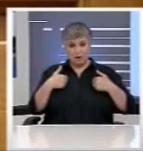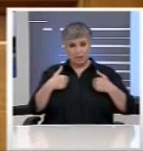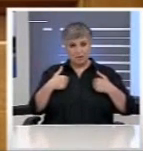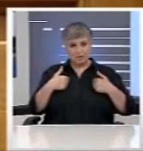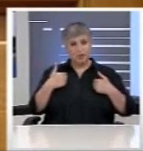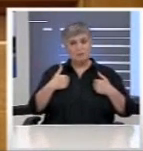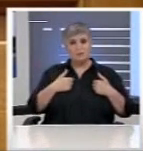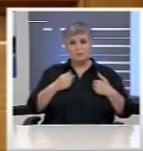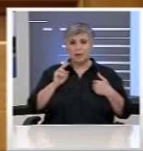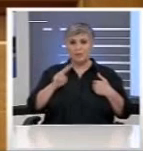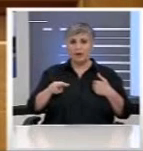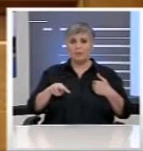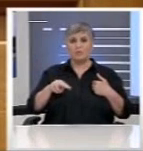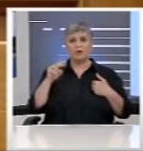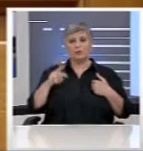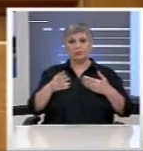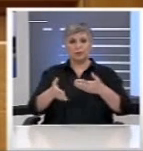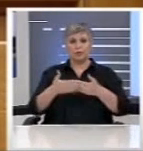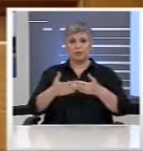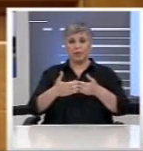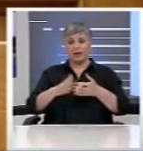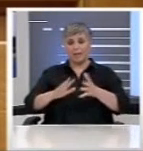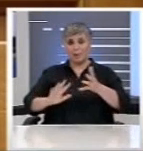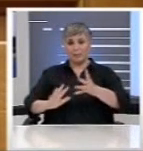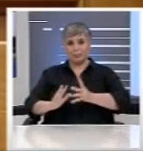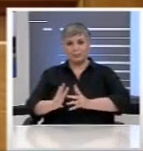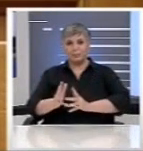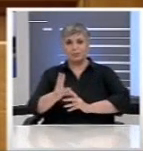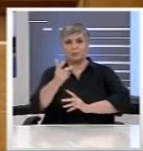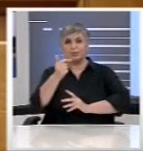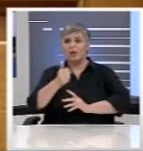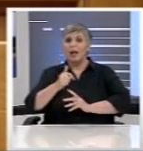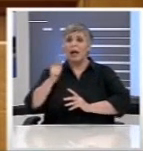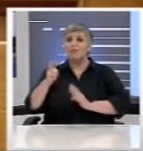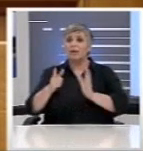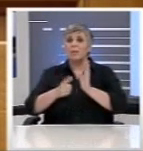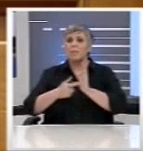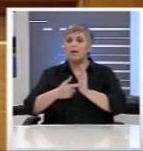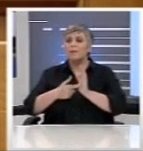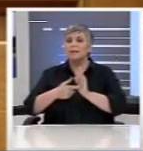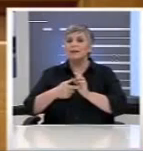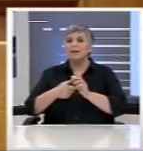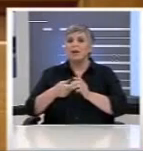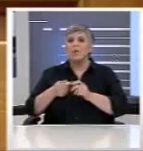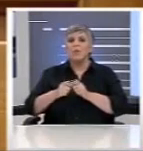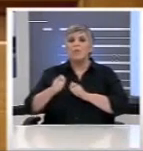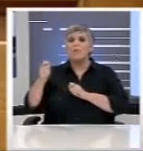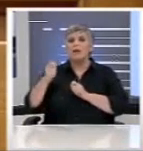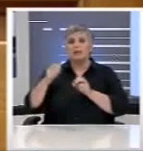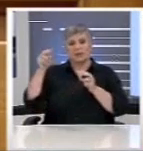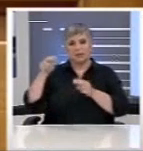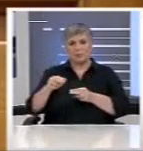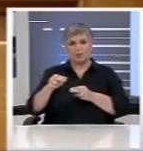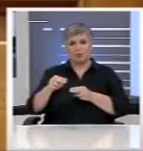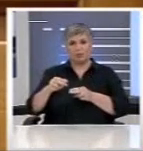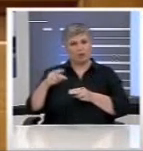μας πείτε ότι αν έχουμε μεγαλύτερη ανάπτυξη θα πρέπει αυτοί να μειώσουν τα μέτρα για το χρέος, που αυτό από πουθενά δεν προκύπτει και θα έχετε τη